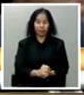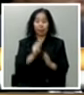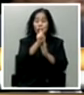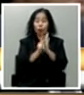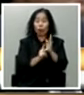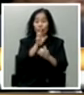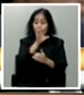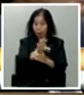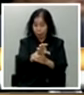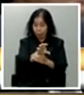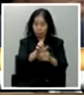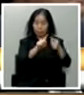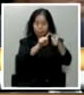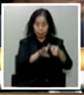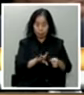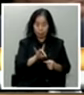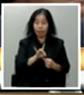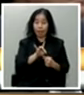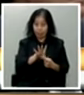คับข้อที่85